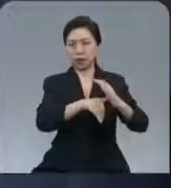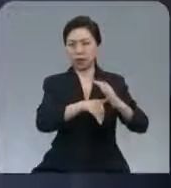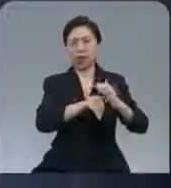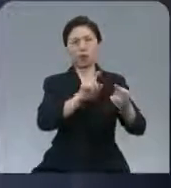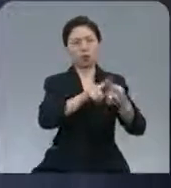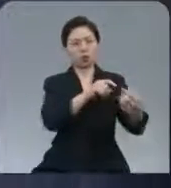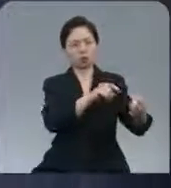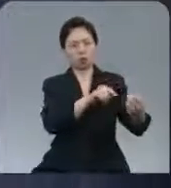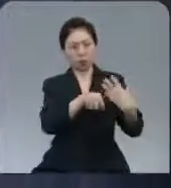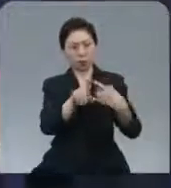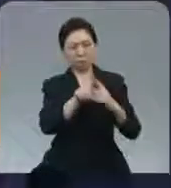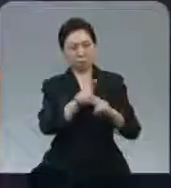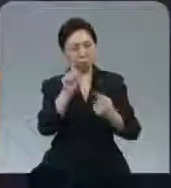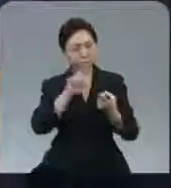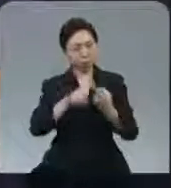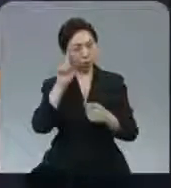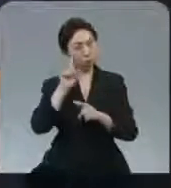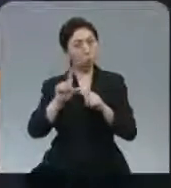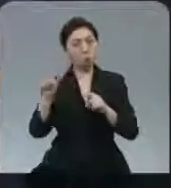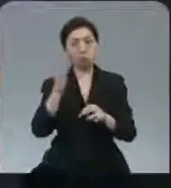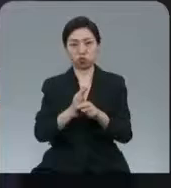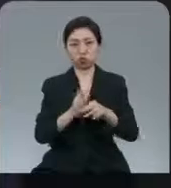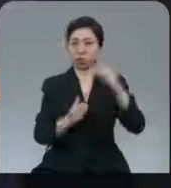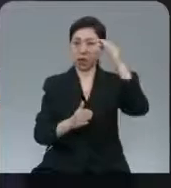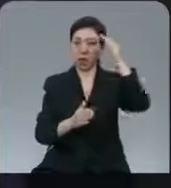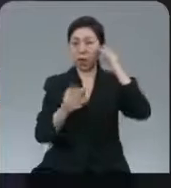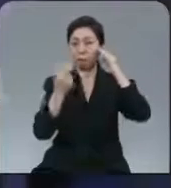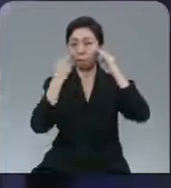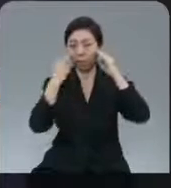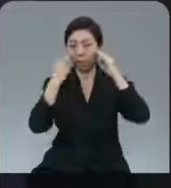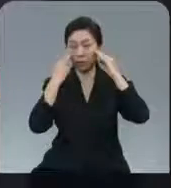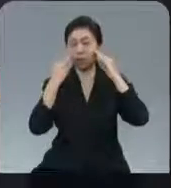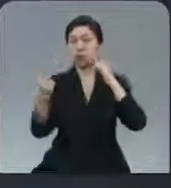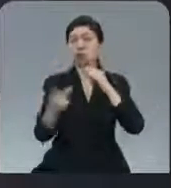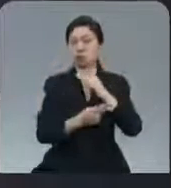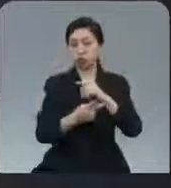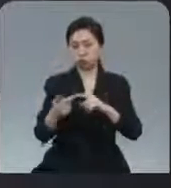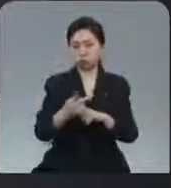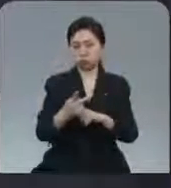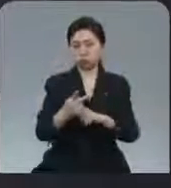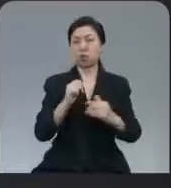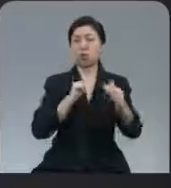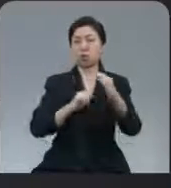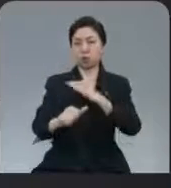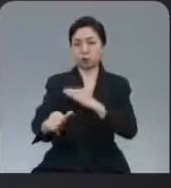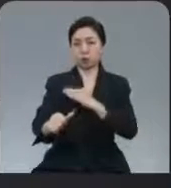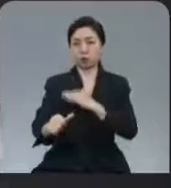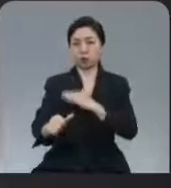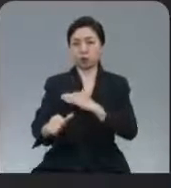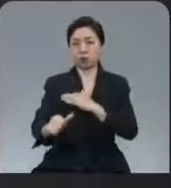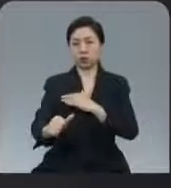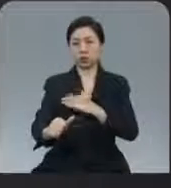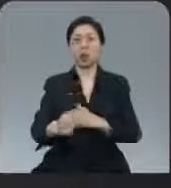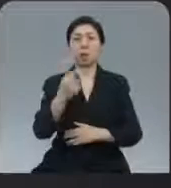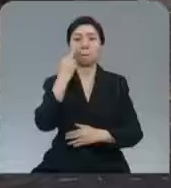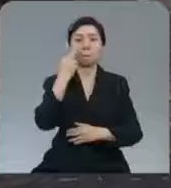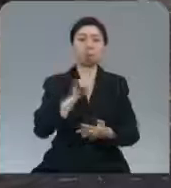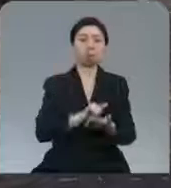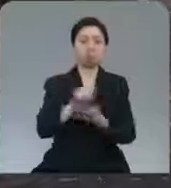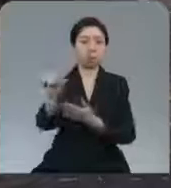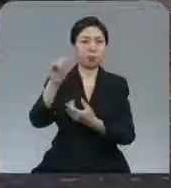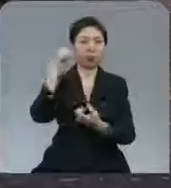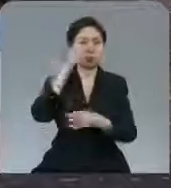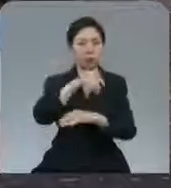miền Bắc Kim jong-un đã đích thân đưa ra phản ứng về đề xuất tuyên bố chấm dứt chiến tranh sau một thời gian kiếm Tiến trước đề xuất đối thoại của Mỹ